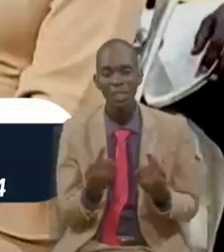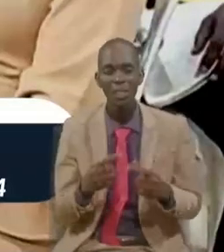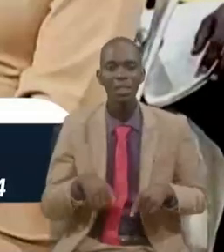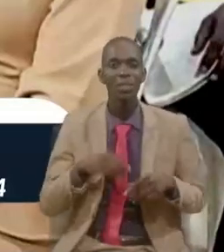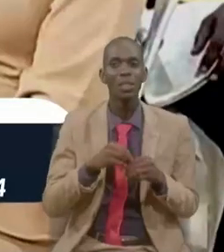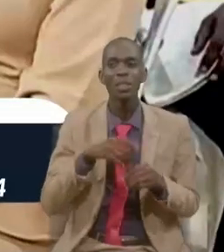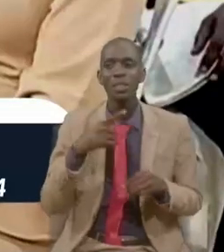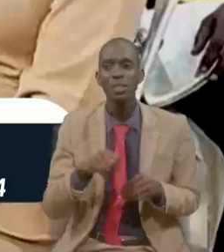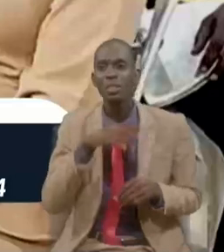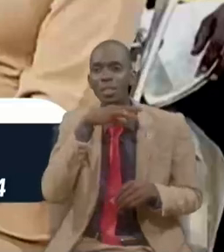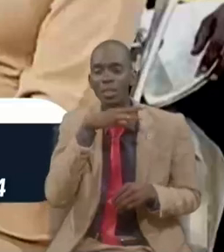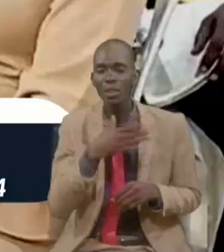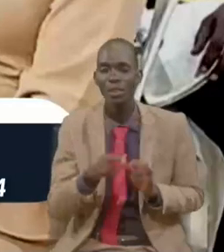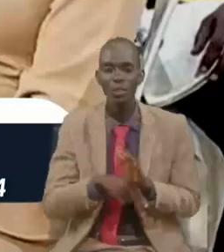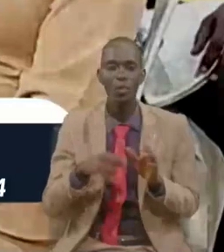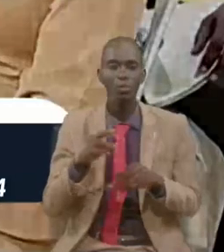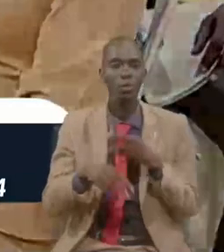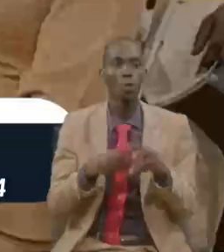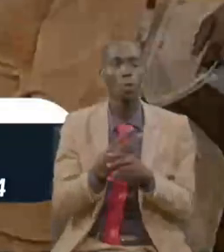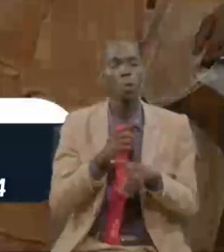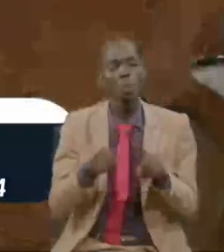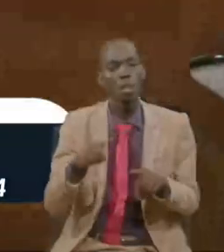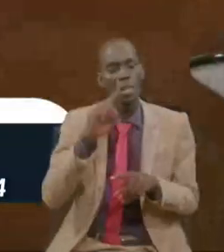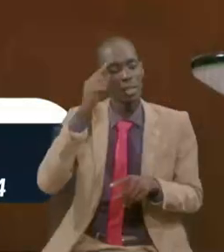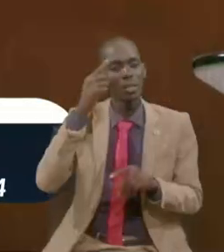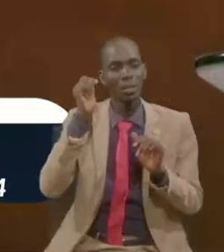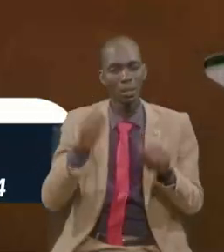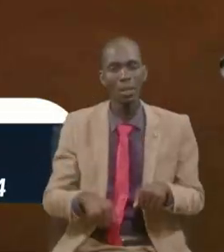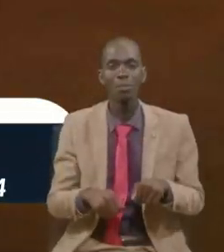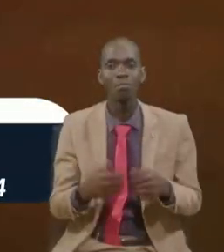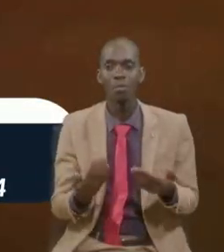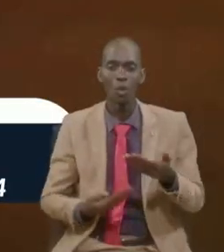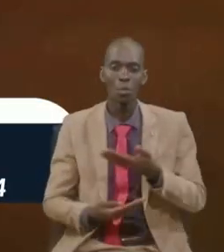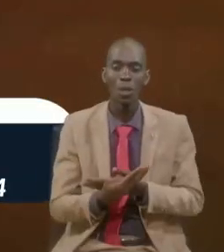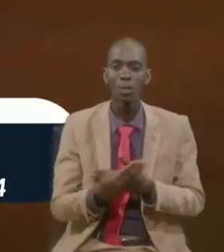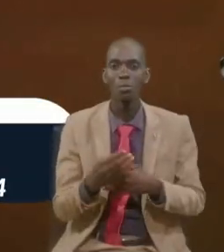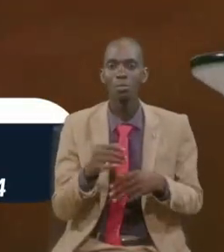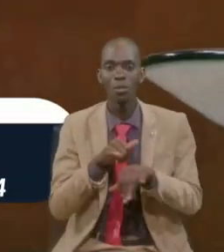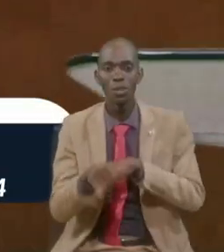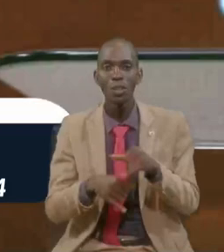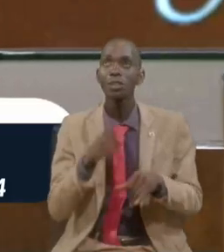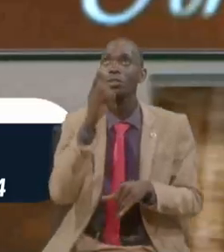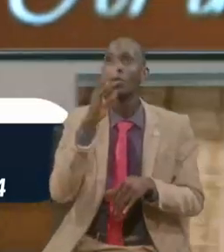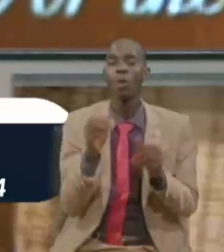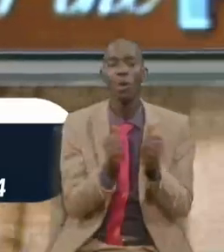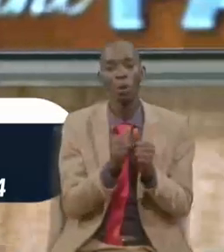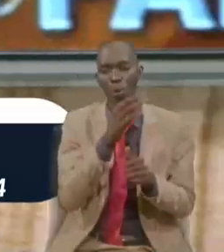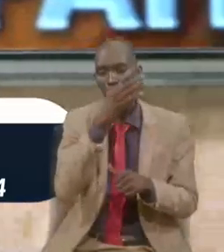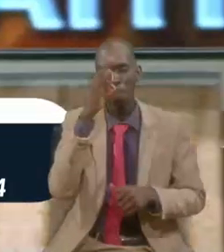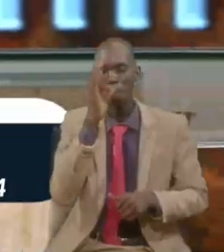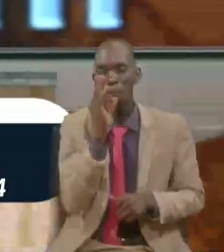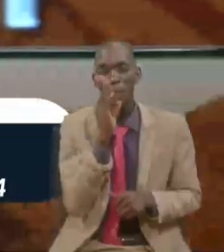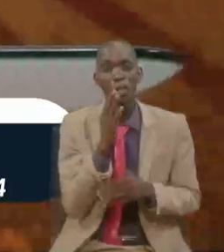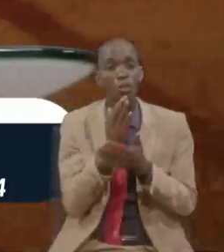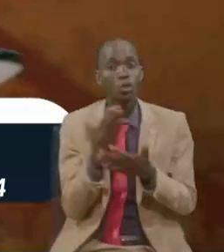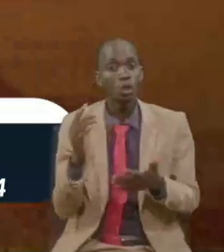le jeûne. Ils vivent dans le péché, mais ils croient corrompre Dieu avec le jeûne.